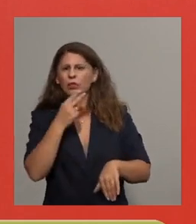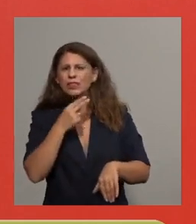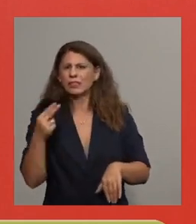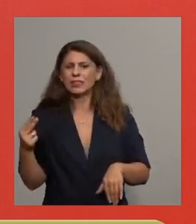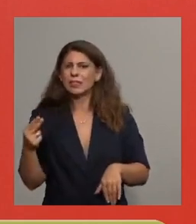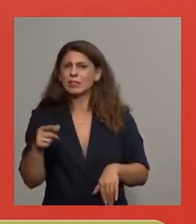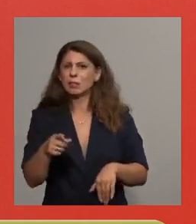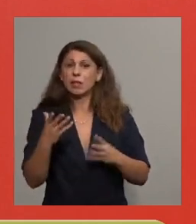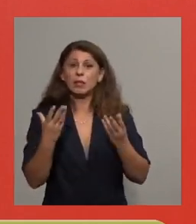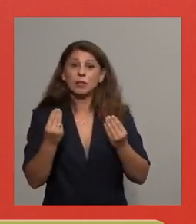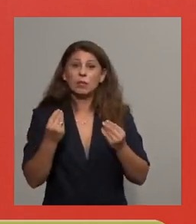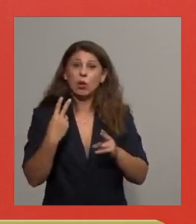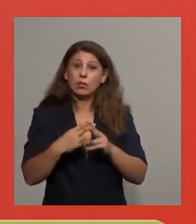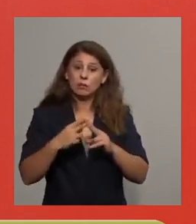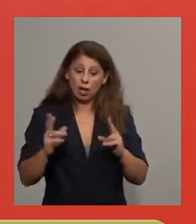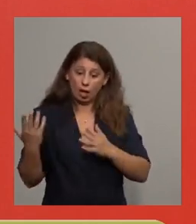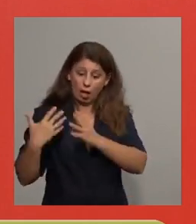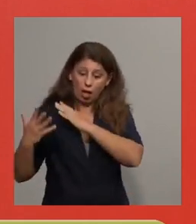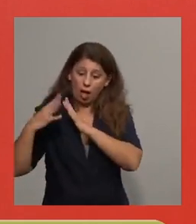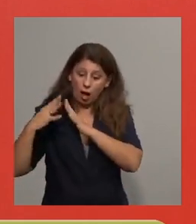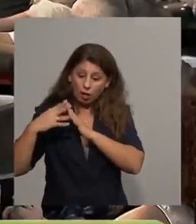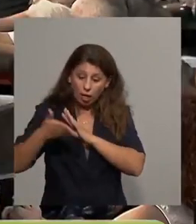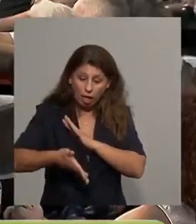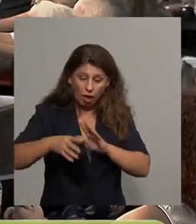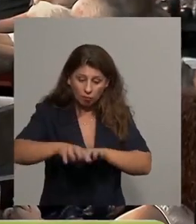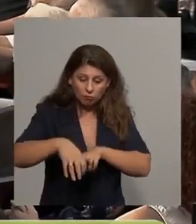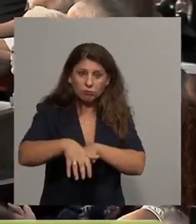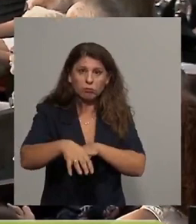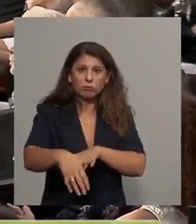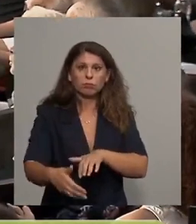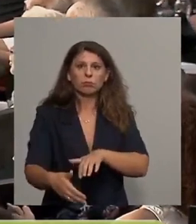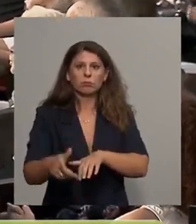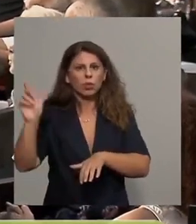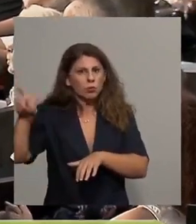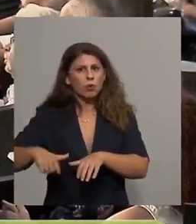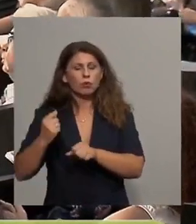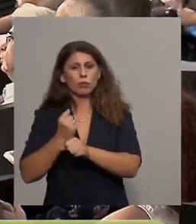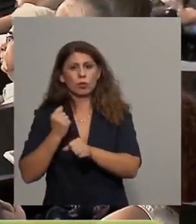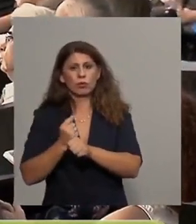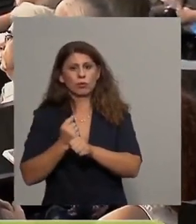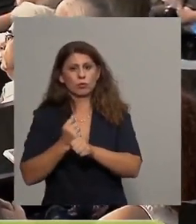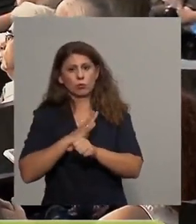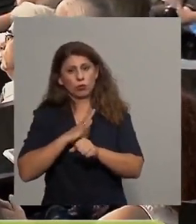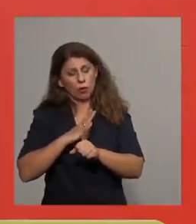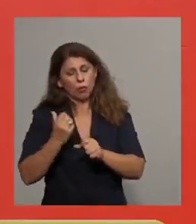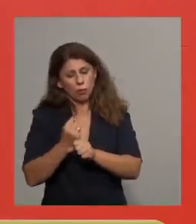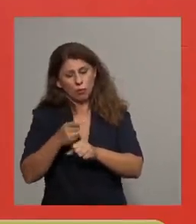σημαίνει για τις πολύ σημαντικές αρχαιότητες, αλλά και τους ίδιους τους εργαζόμενους στις